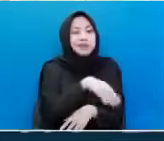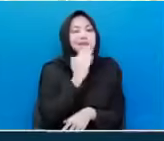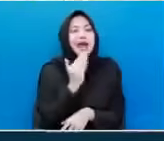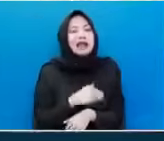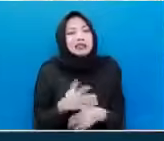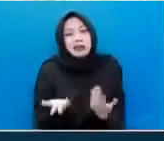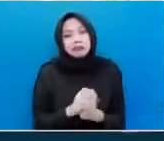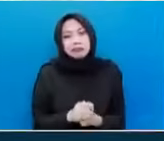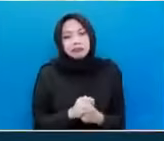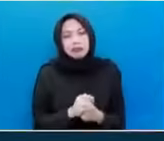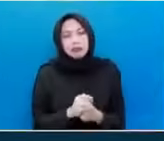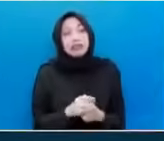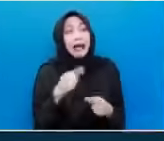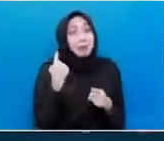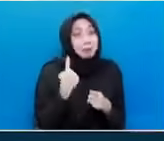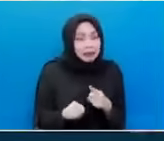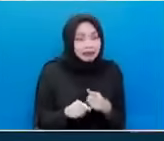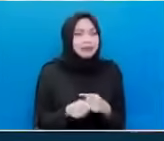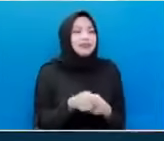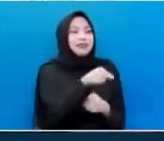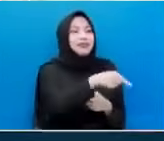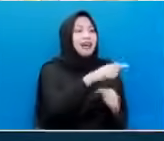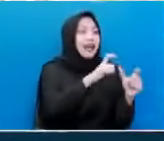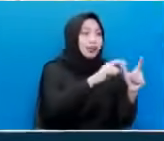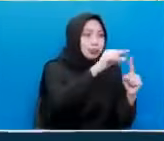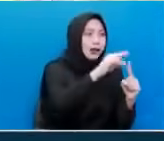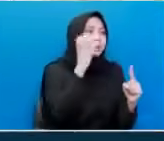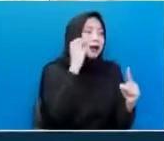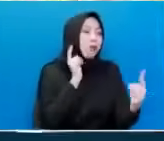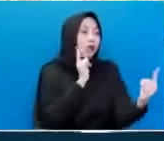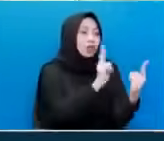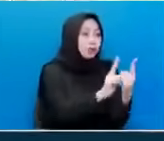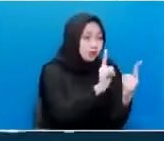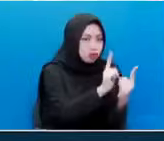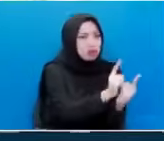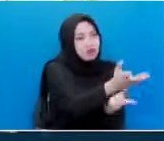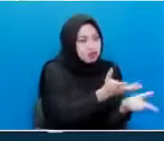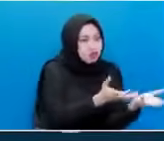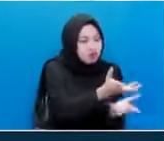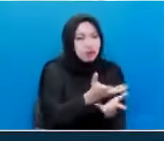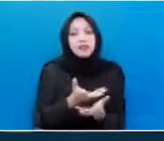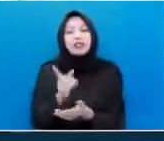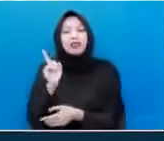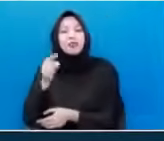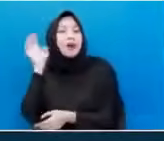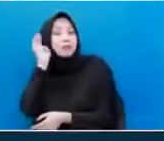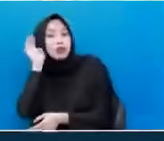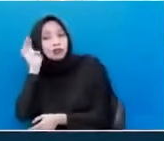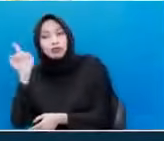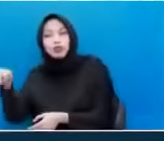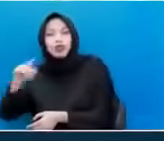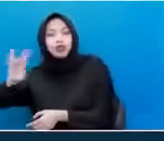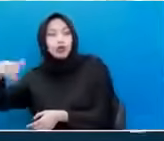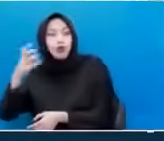bisa dikaitkan dengan retaknya hubungan isu retaknya hubungan antara Prabowo dengan Pak Jokowi saya sih belum e bisa